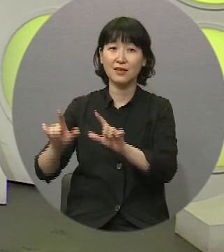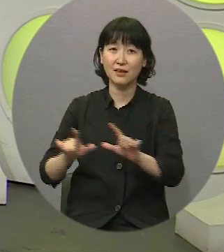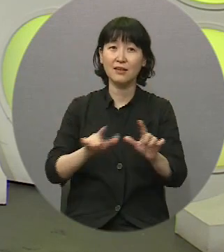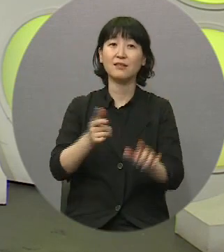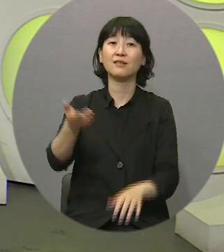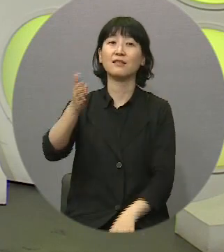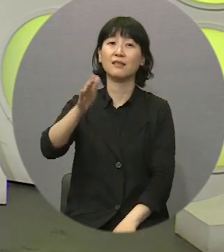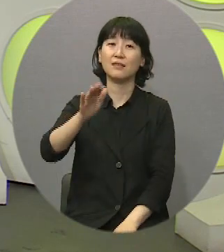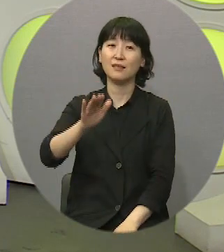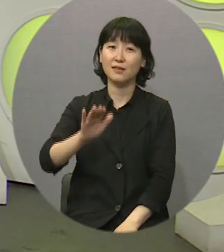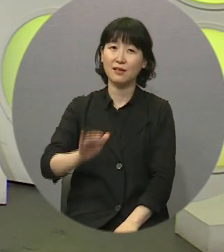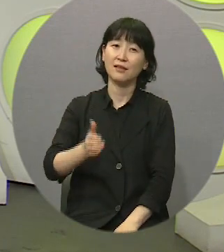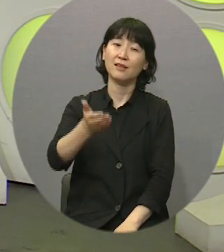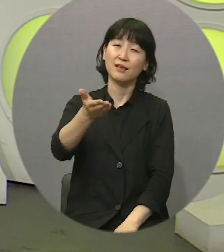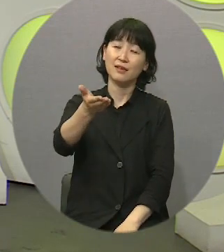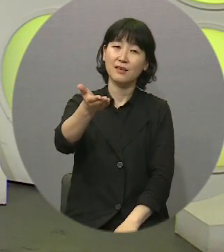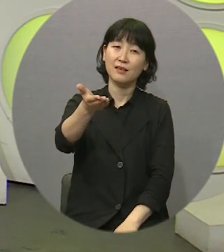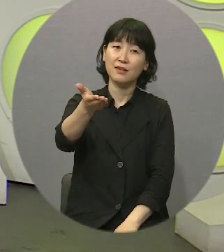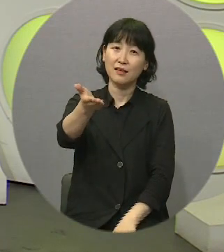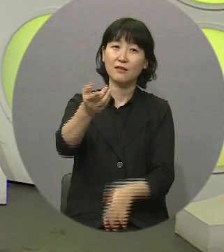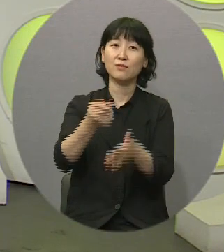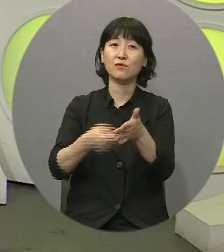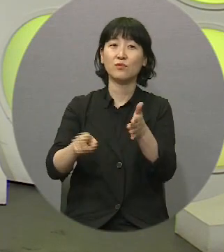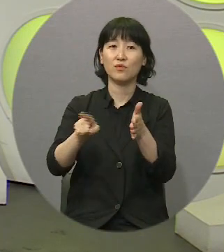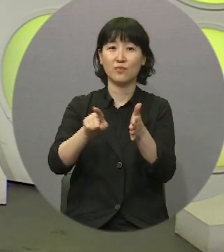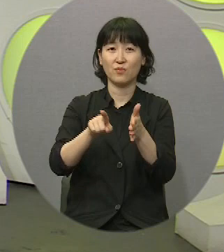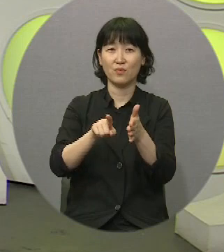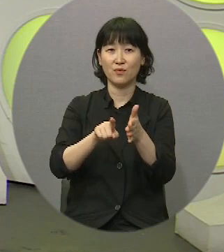살아가지만 그래도 당신께